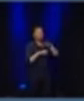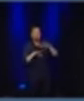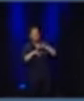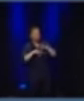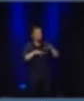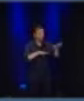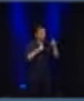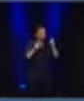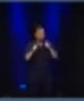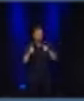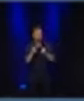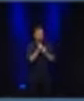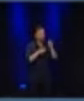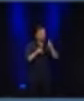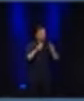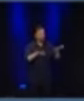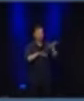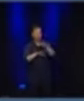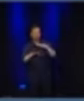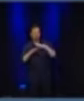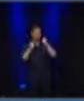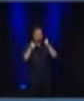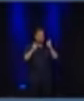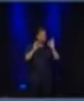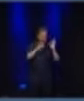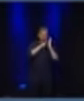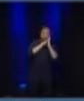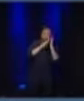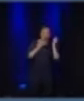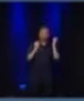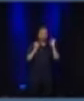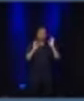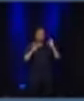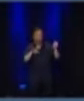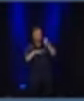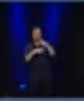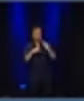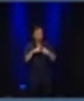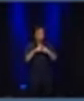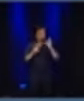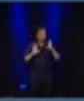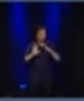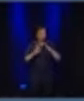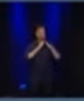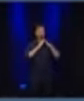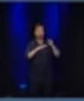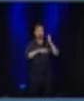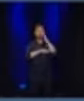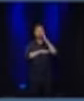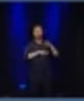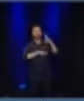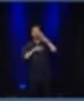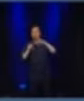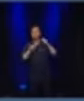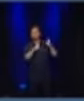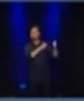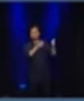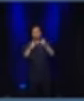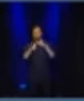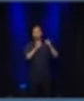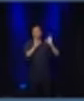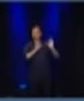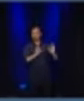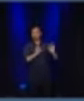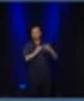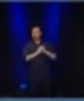être sûr que tout le monde est bien logé, puis aussi s'assurer qu'avec la ville de Mascouche, là, tout est en place pour